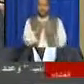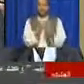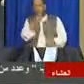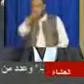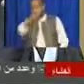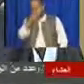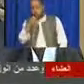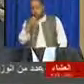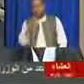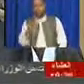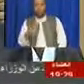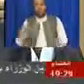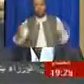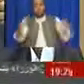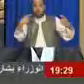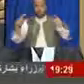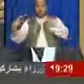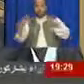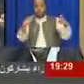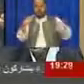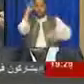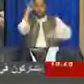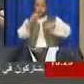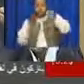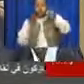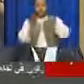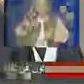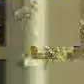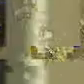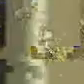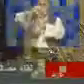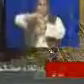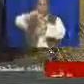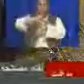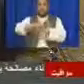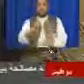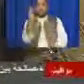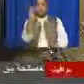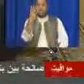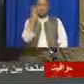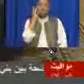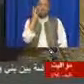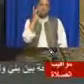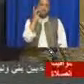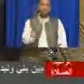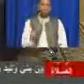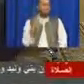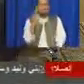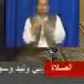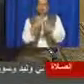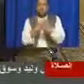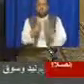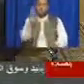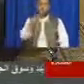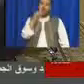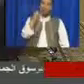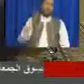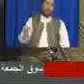بقوه السلاح وصار هناك قتال في الناحيه طرابلس ومات اثنين او ثلاثه